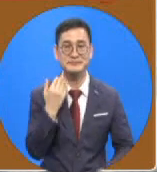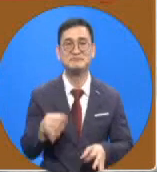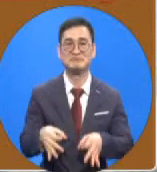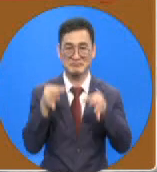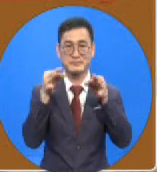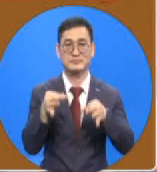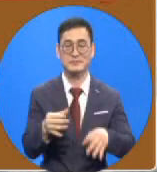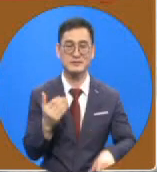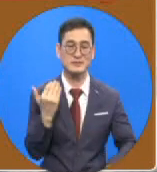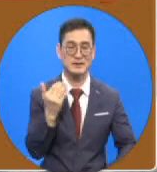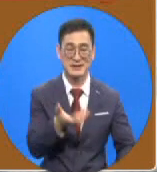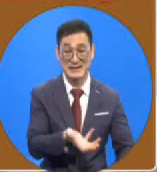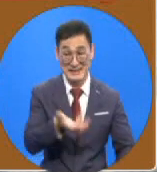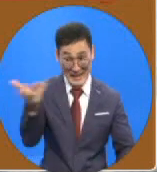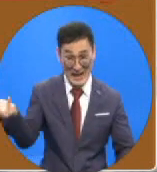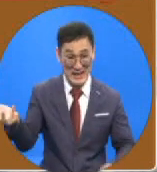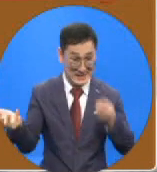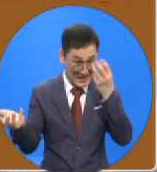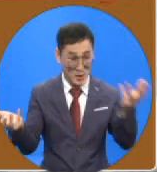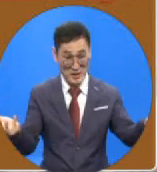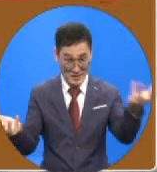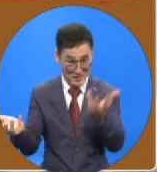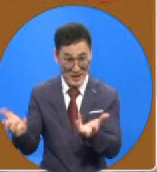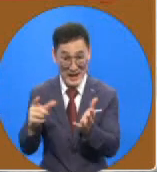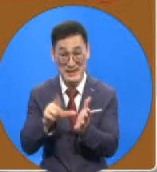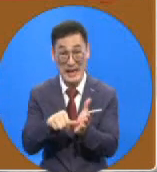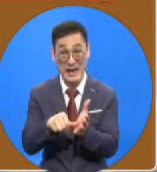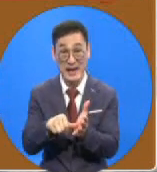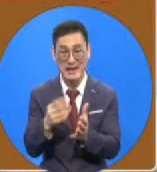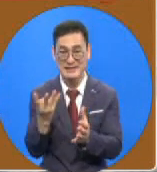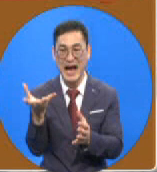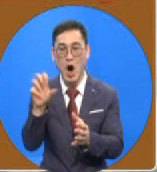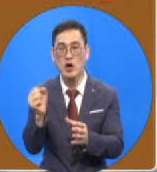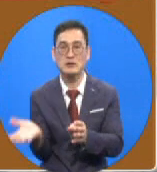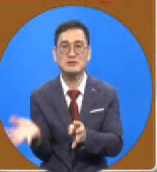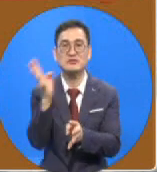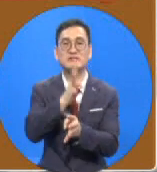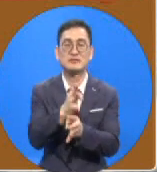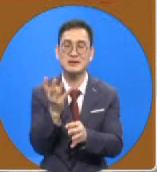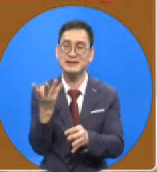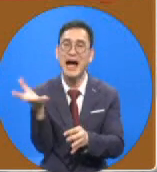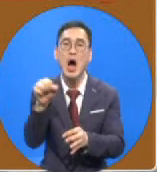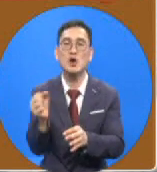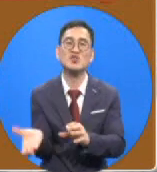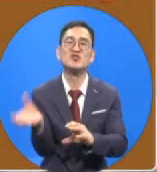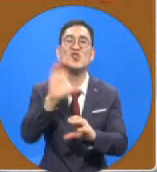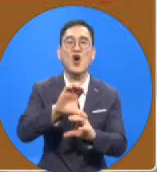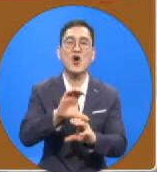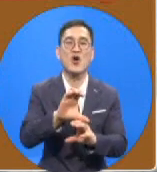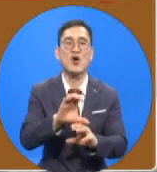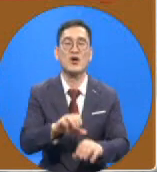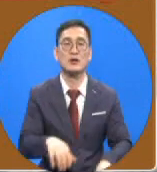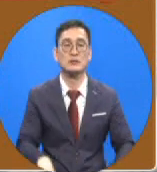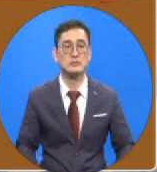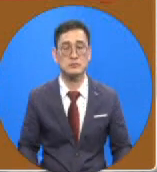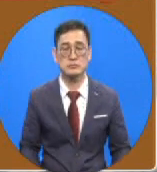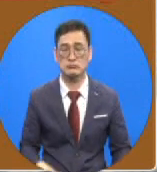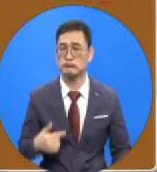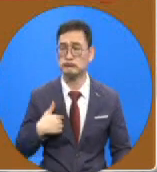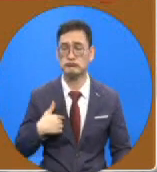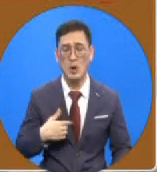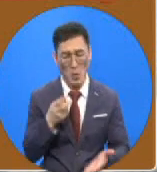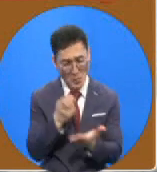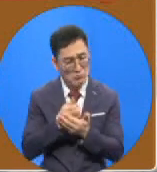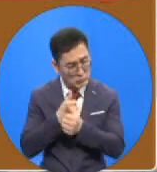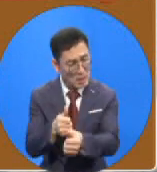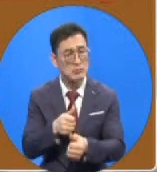3세 있다가 들어와요 그런데 무려 4억 어디나 전세금을 올려서 받았어요 일단 뒤면 측은 시세대로 받은거라 문제될